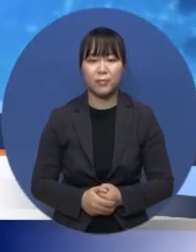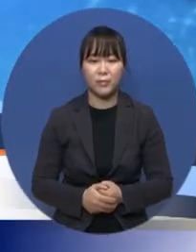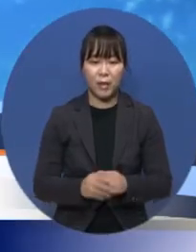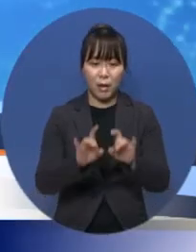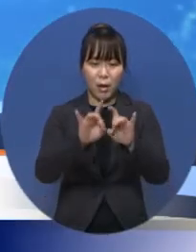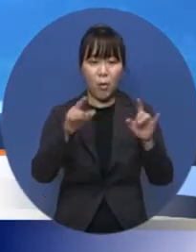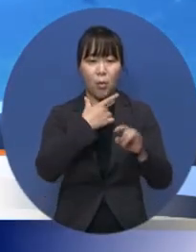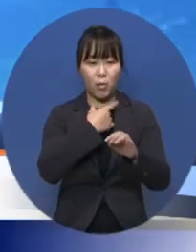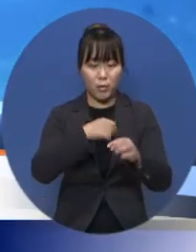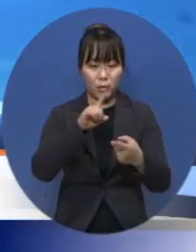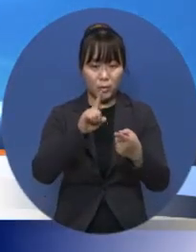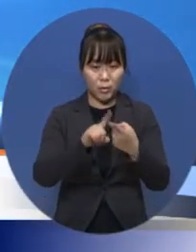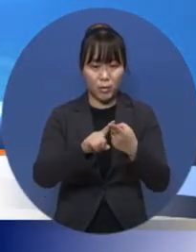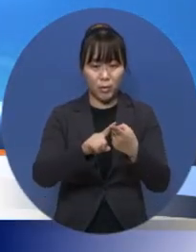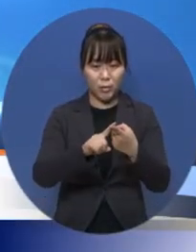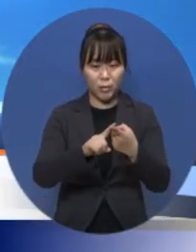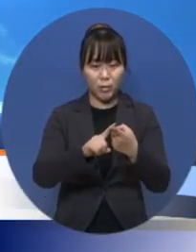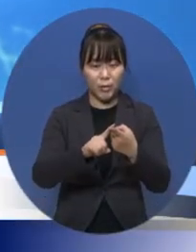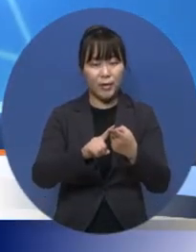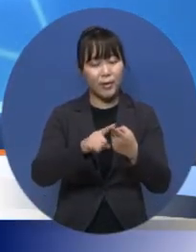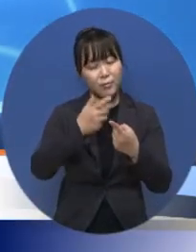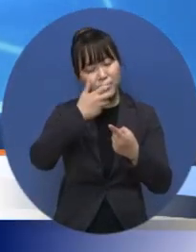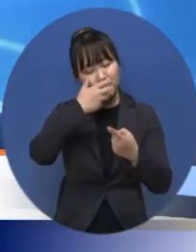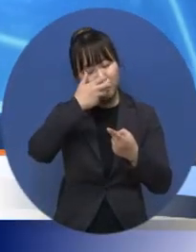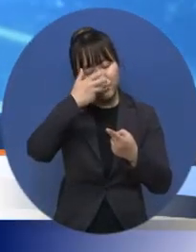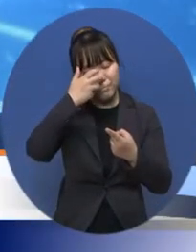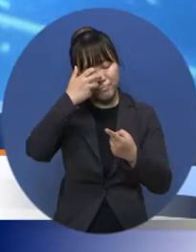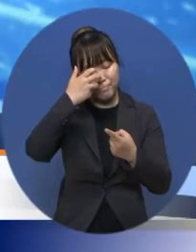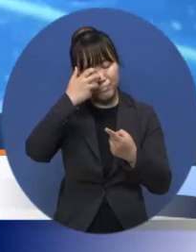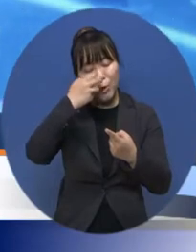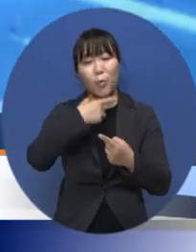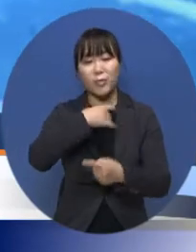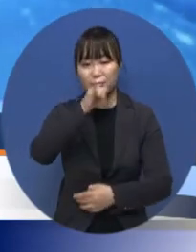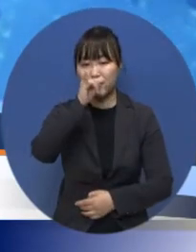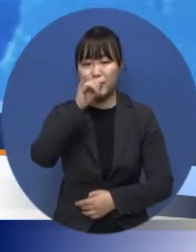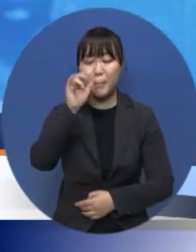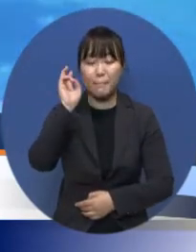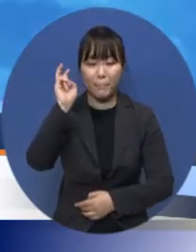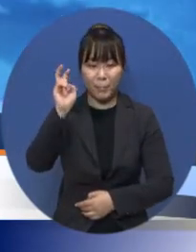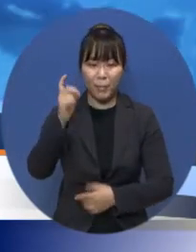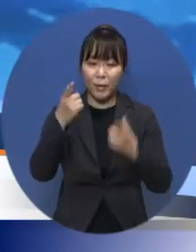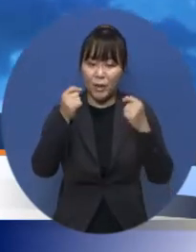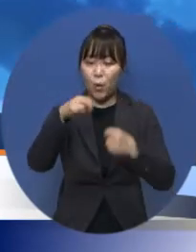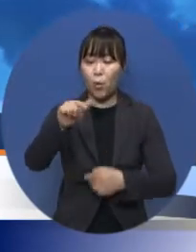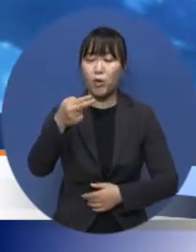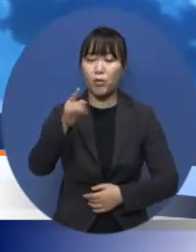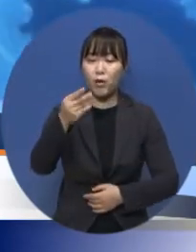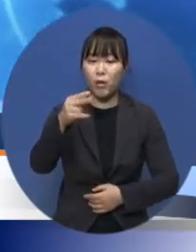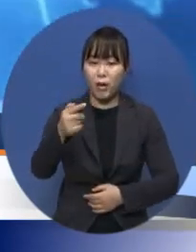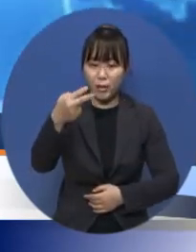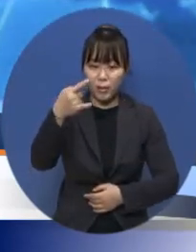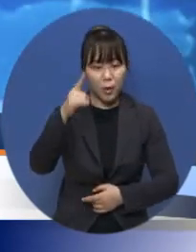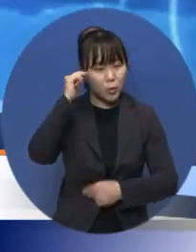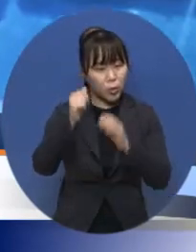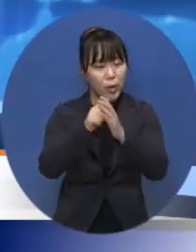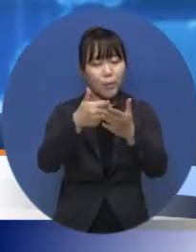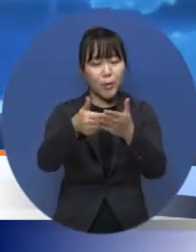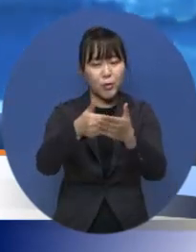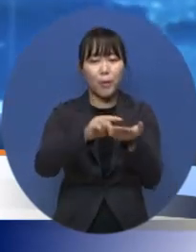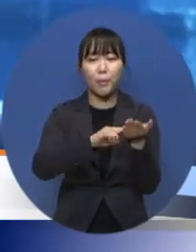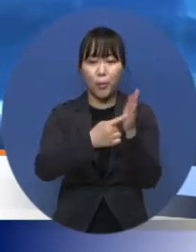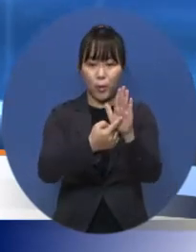각자 꿈꾸는 원더랜드, 즉 이상향이 있을 텐데요. 이러한 원더랜드를 독창적인 미술로